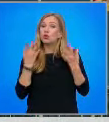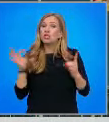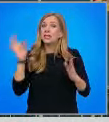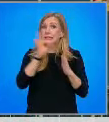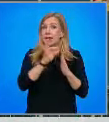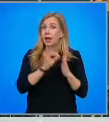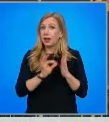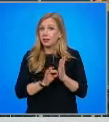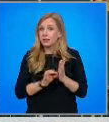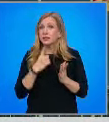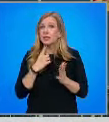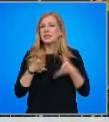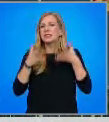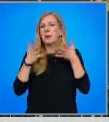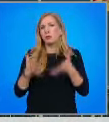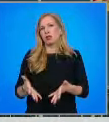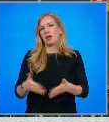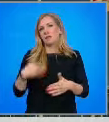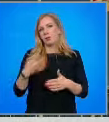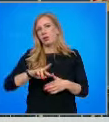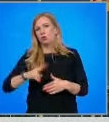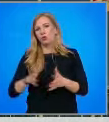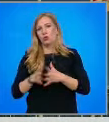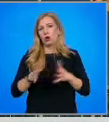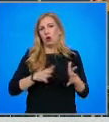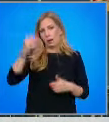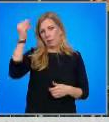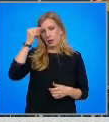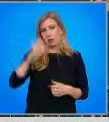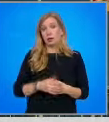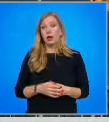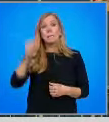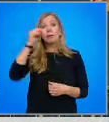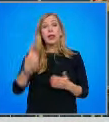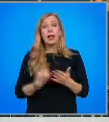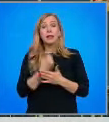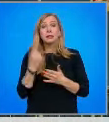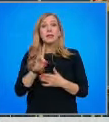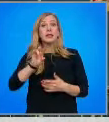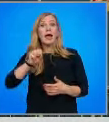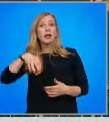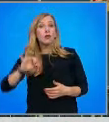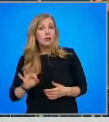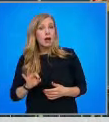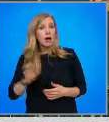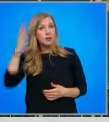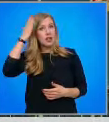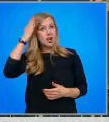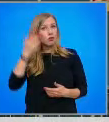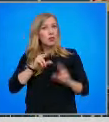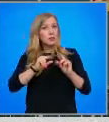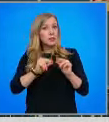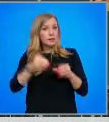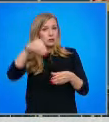които си поставяте, да злепоставят България. Не е нещо друго. Но България е единствената натовска държава, която се споменава.